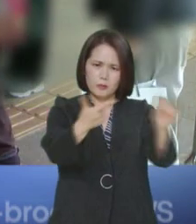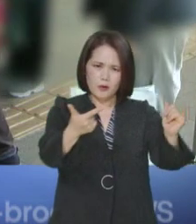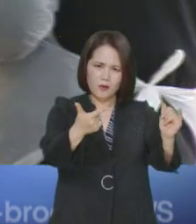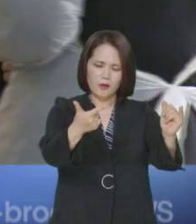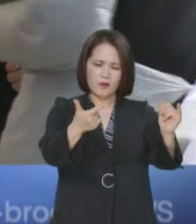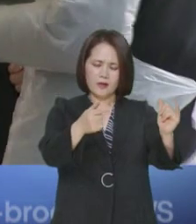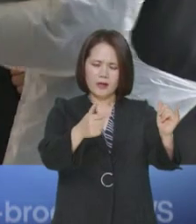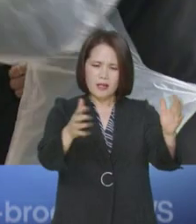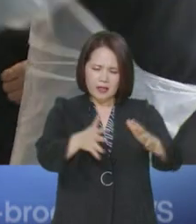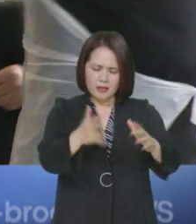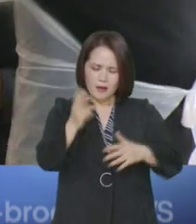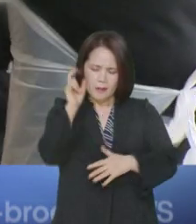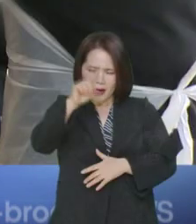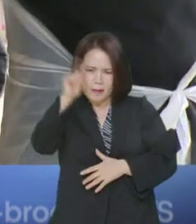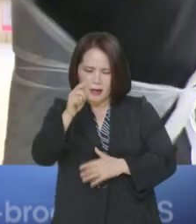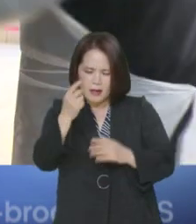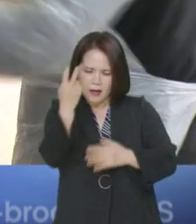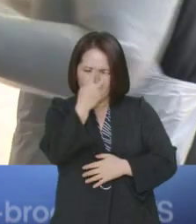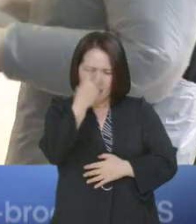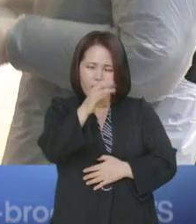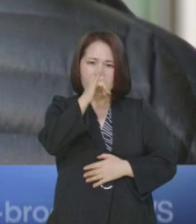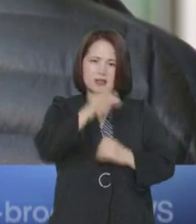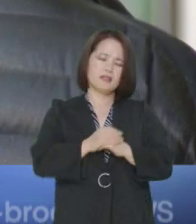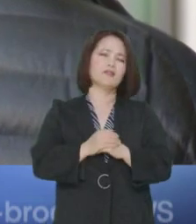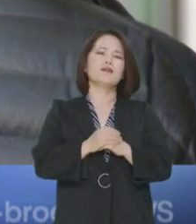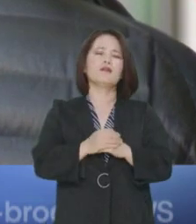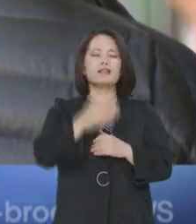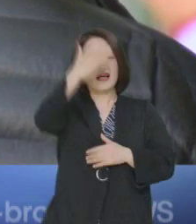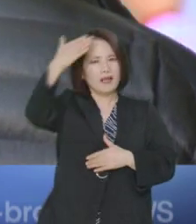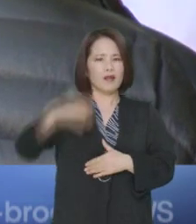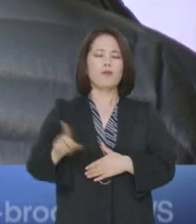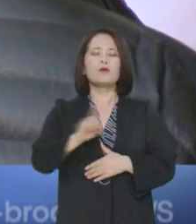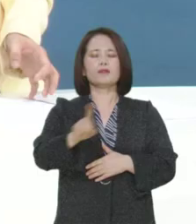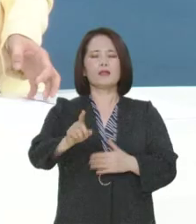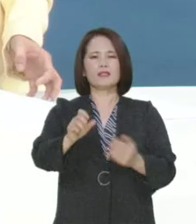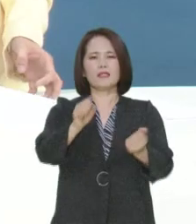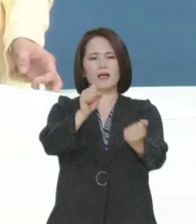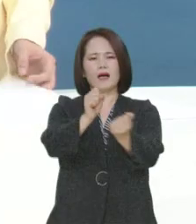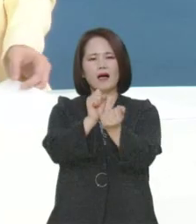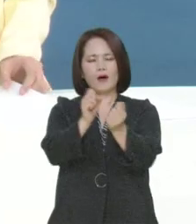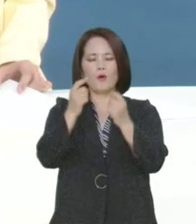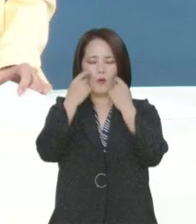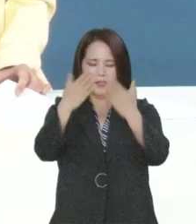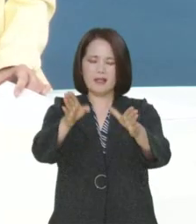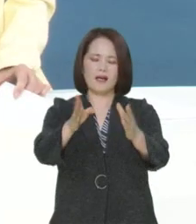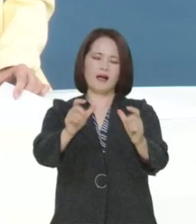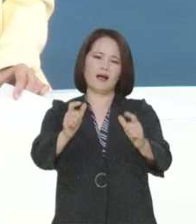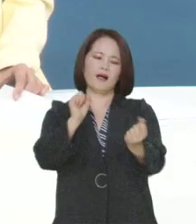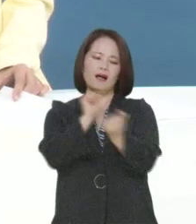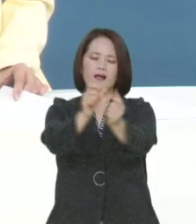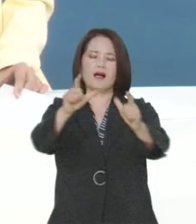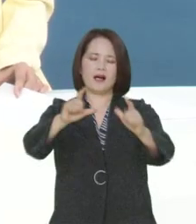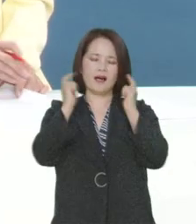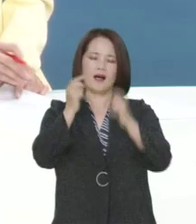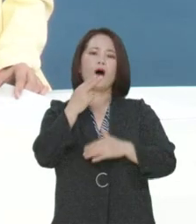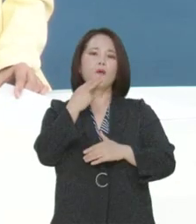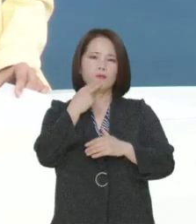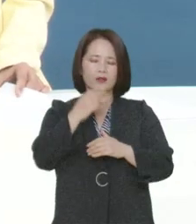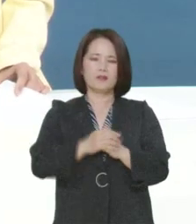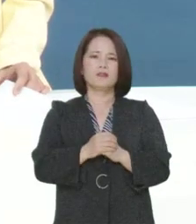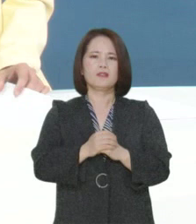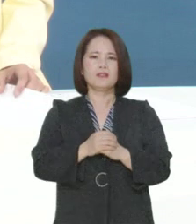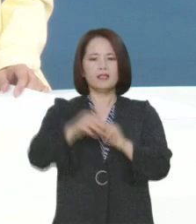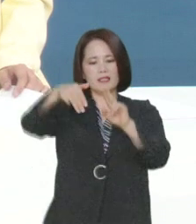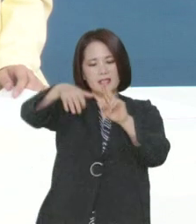매주 고 체크 하고 있는데요 다양해 지금까지 성 증상은 없는 것으로 바뀌었습니다 4 아직 2차 감염 사례가 없다고 해서 제가